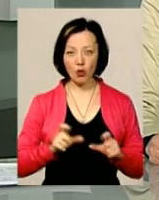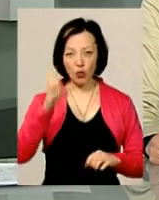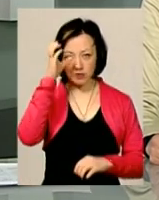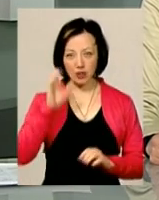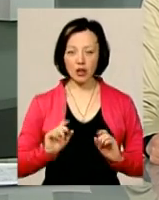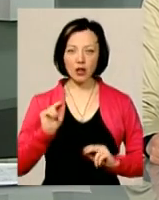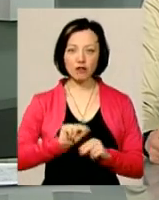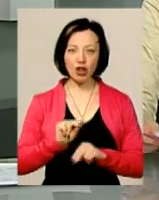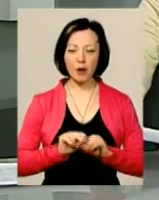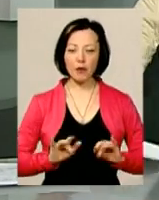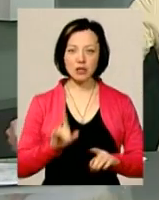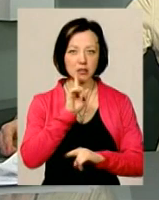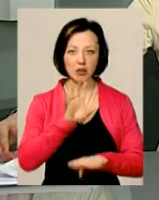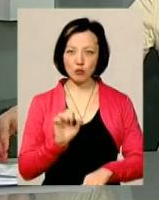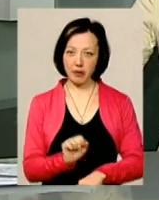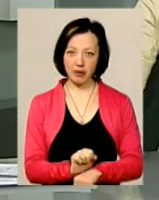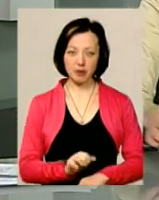навчальний процес не зупинятиметься.